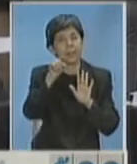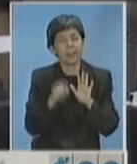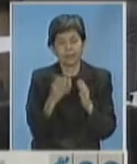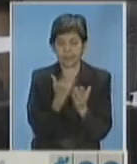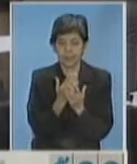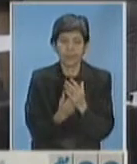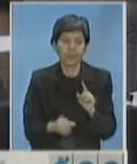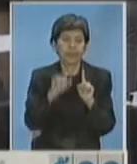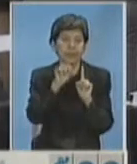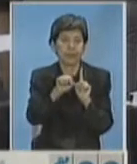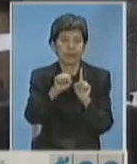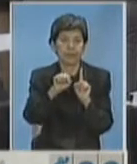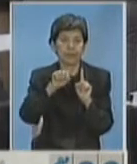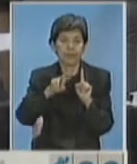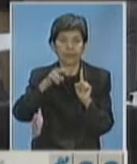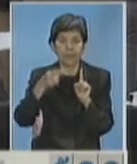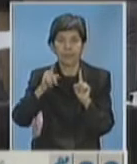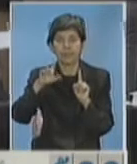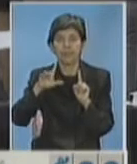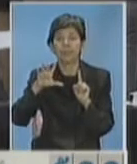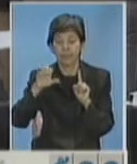น 125,000